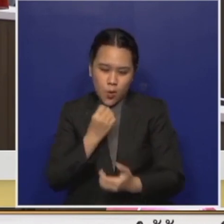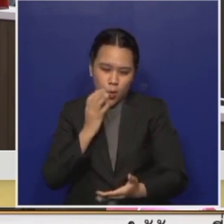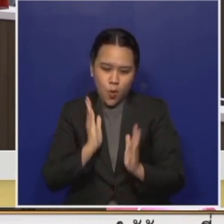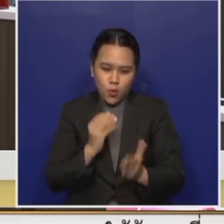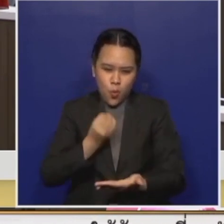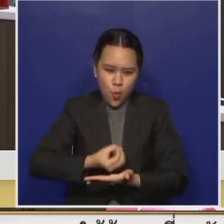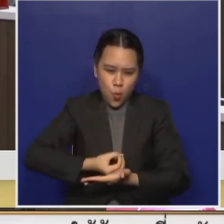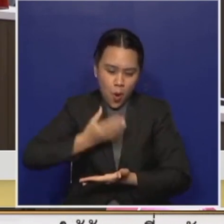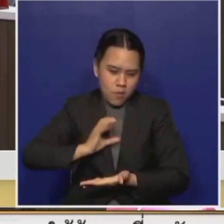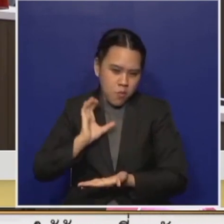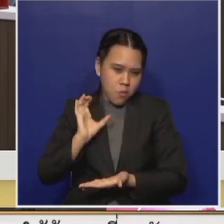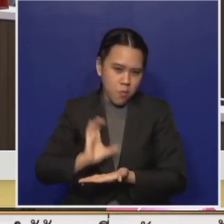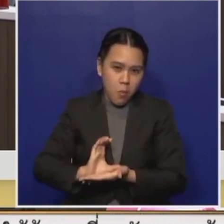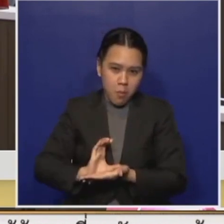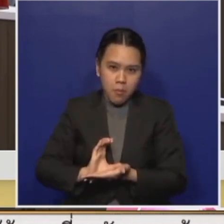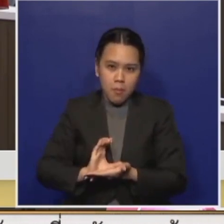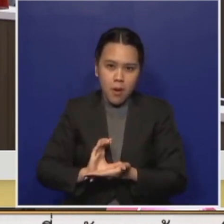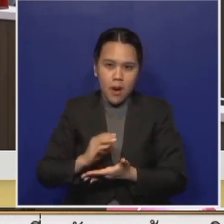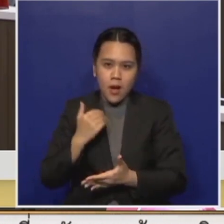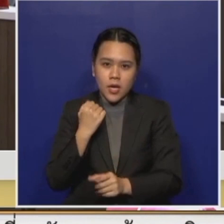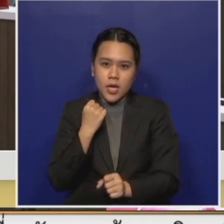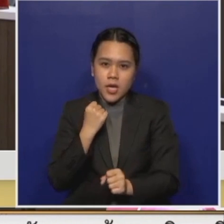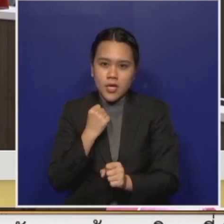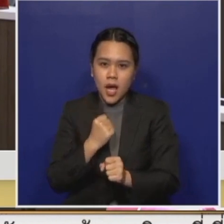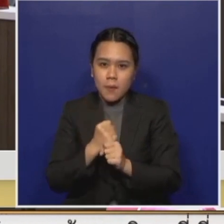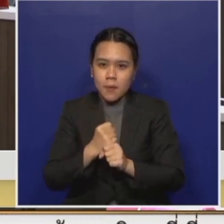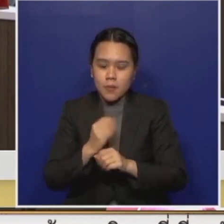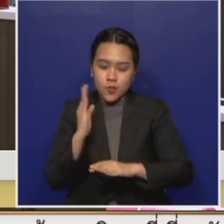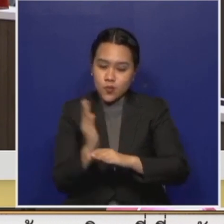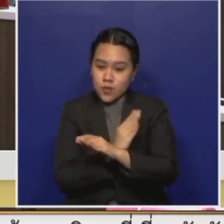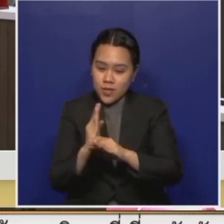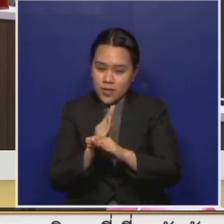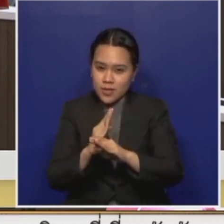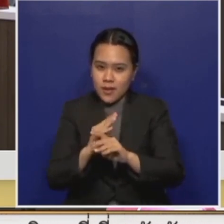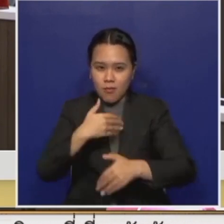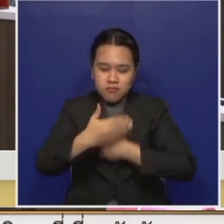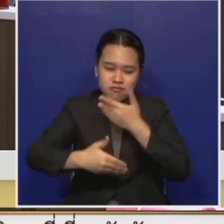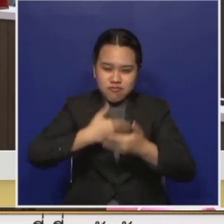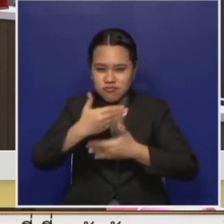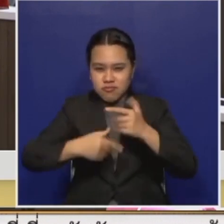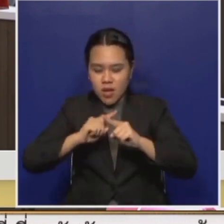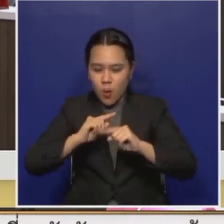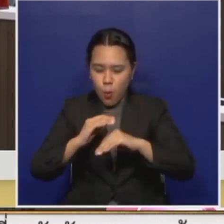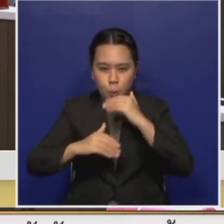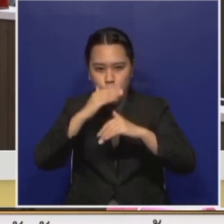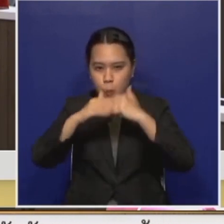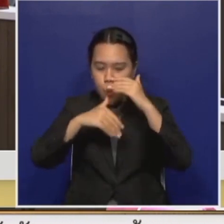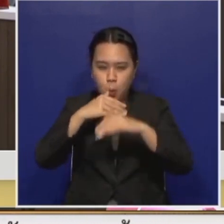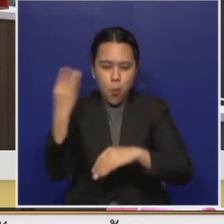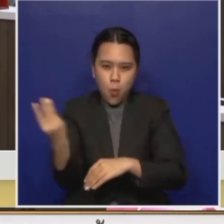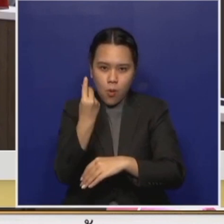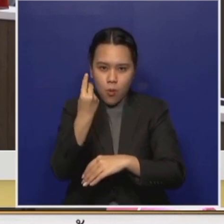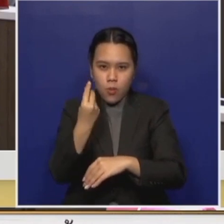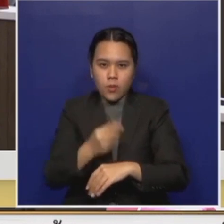มีผลประกอบการเรื่องของการทำพรุกิจ อย่าง 9 ขะโดดครัเติบโตอย่าง 9 ขะโด